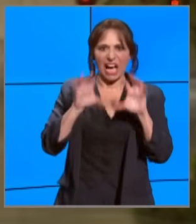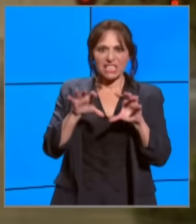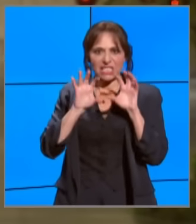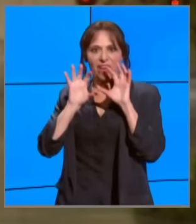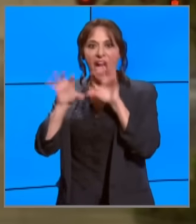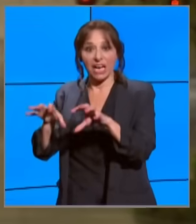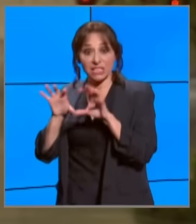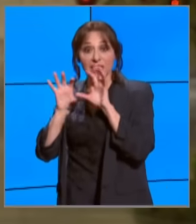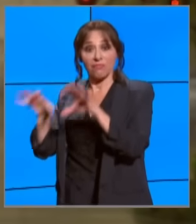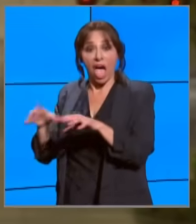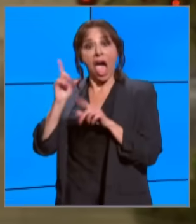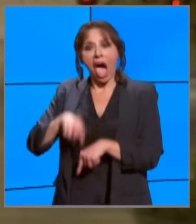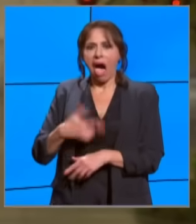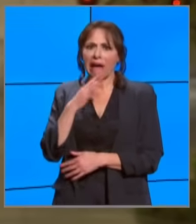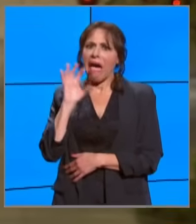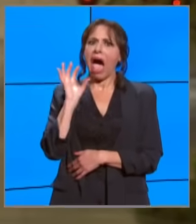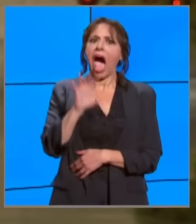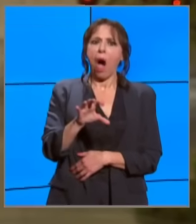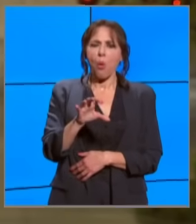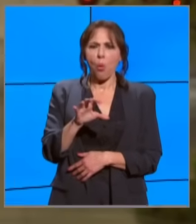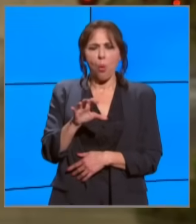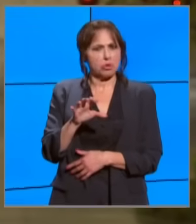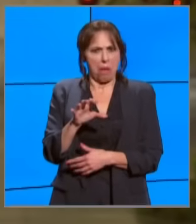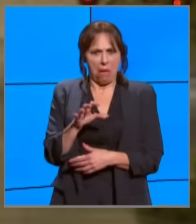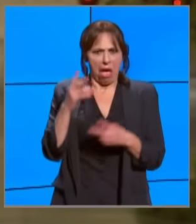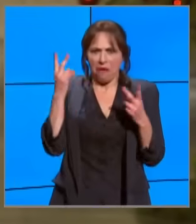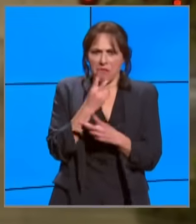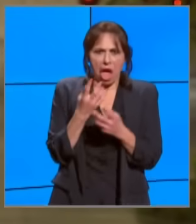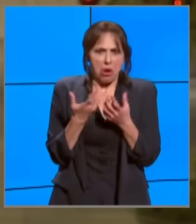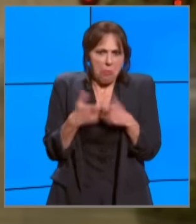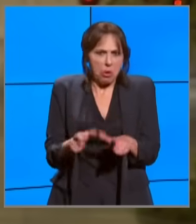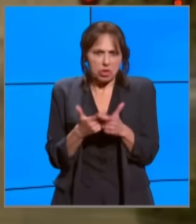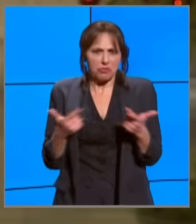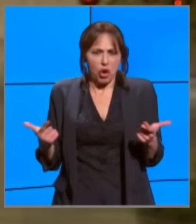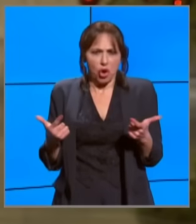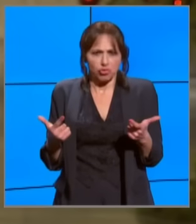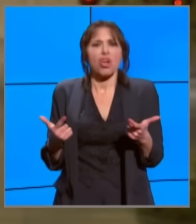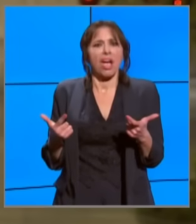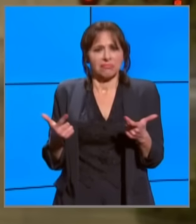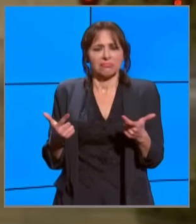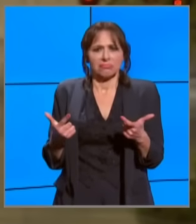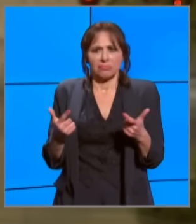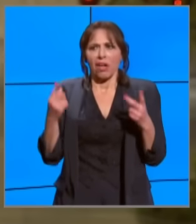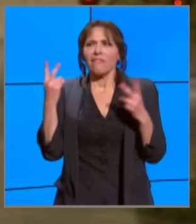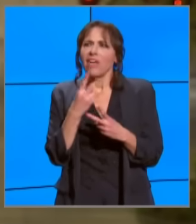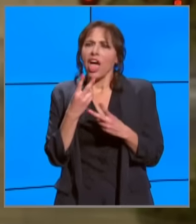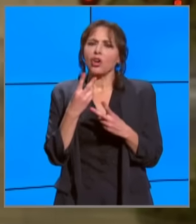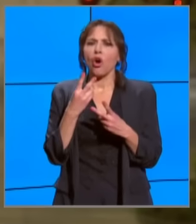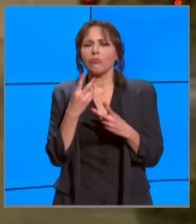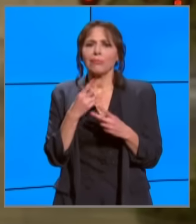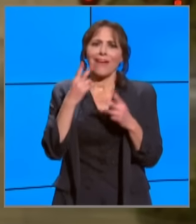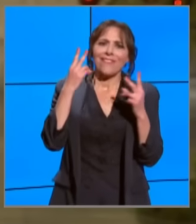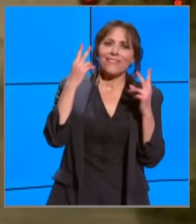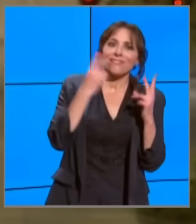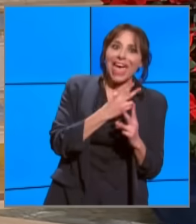anche attraverso le accuse più gravi e infondate spesso travolgendo il confine che separa il vero